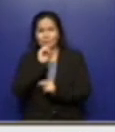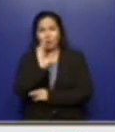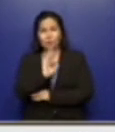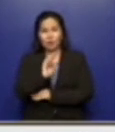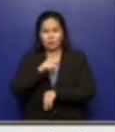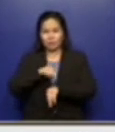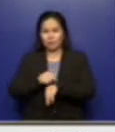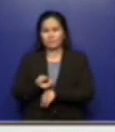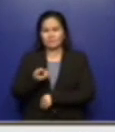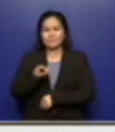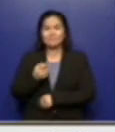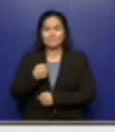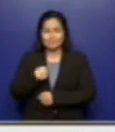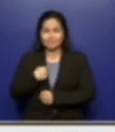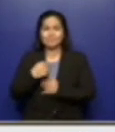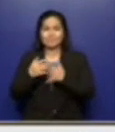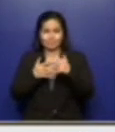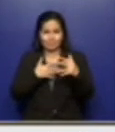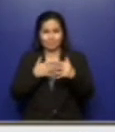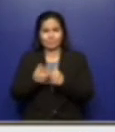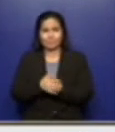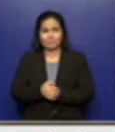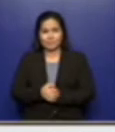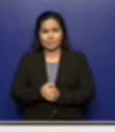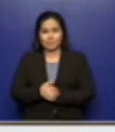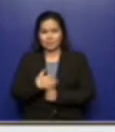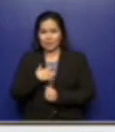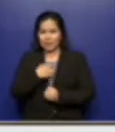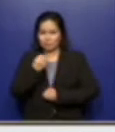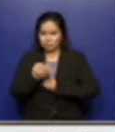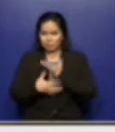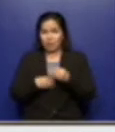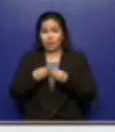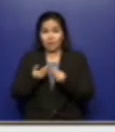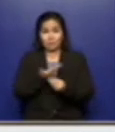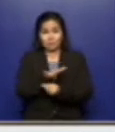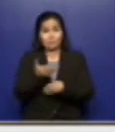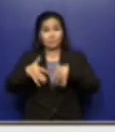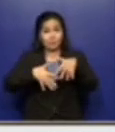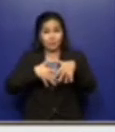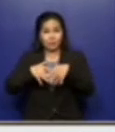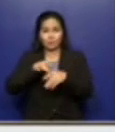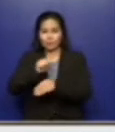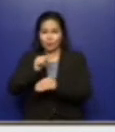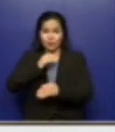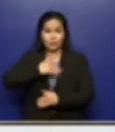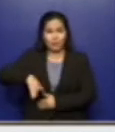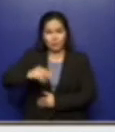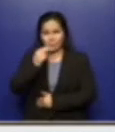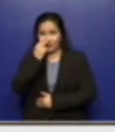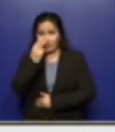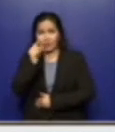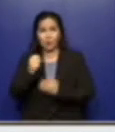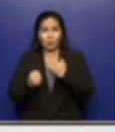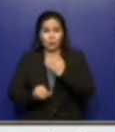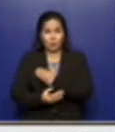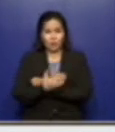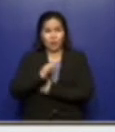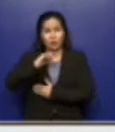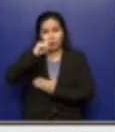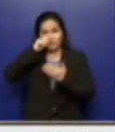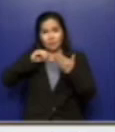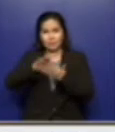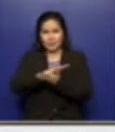ที่น้อยค่ะแต่ก็บอกว่าเป็นเวลาที่อยากจะสะท้อนให้พี่น้องได้เห็นว่าโอกาสที่เรามีอยู่